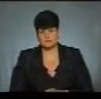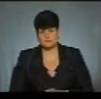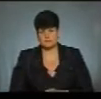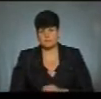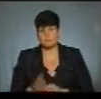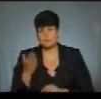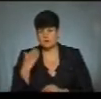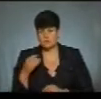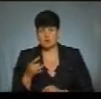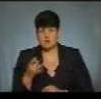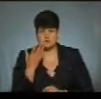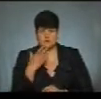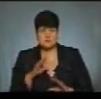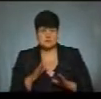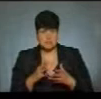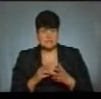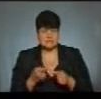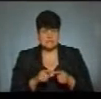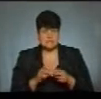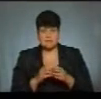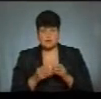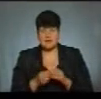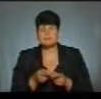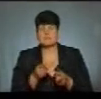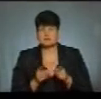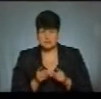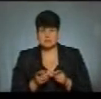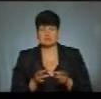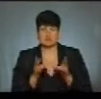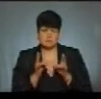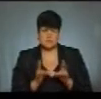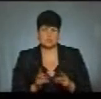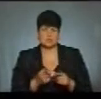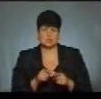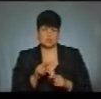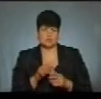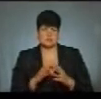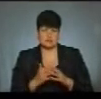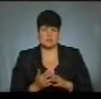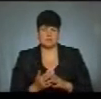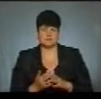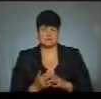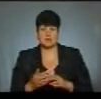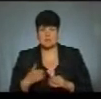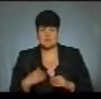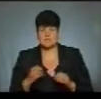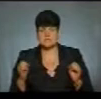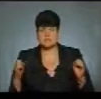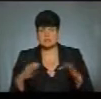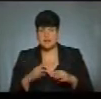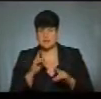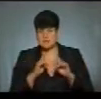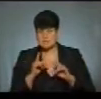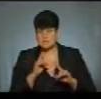Минулого разу, коли сталася ця проблема, дійсно біда для даного села, ми зібрали зразу сесію,